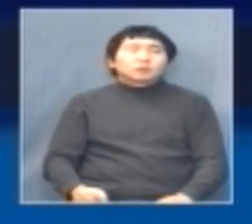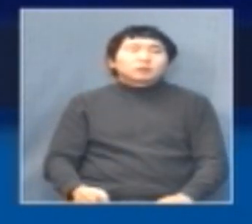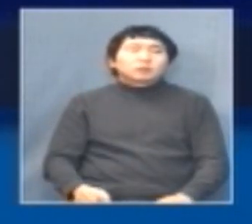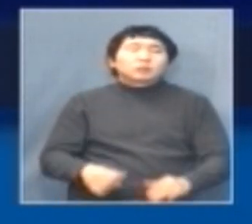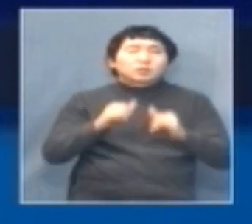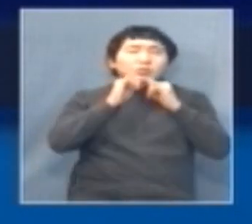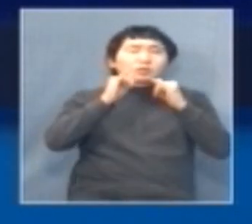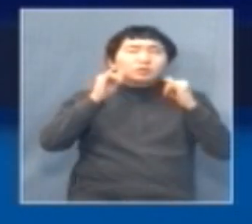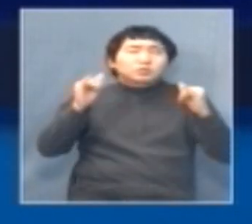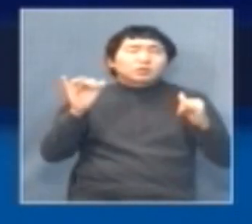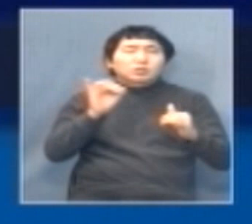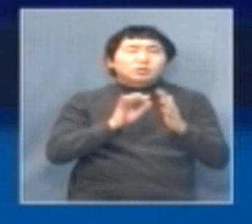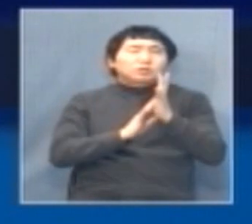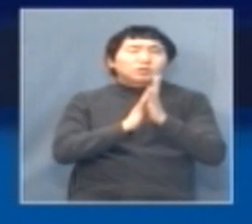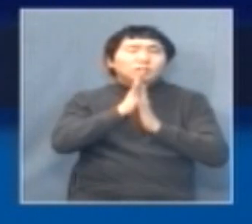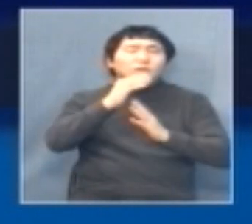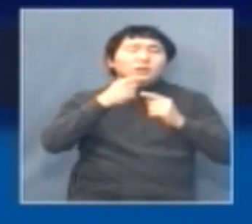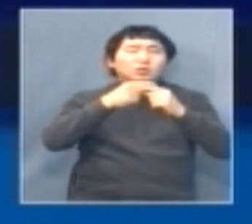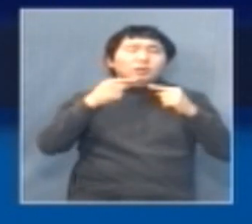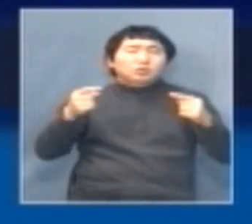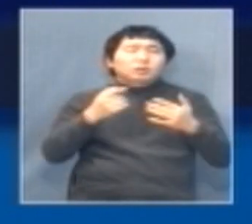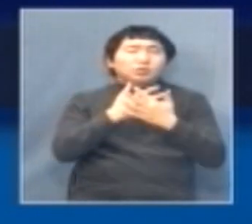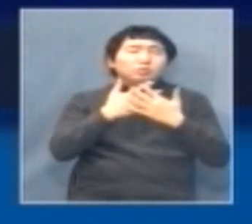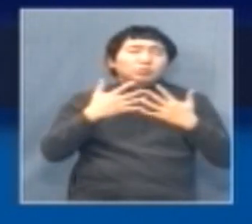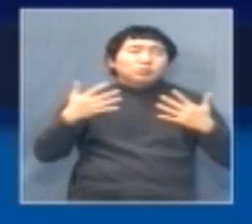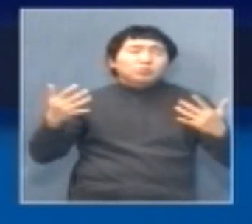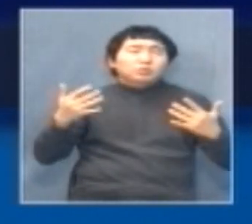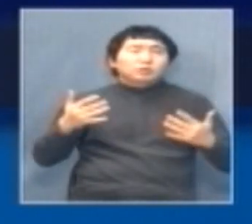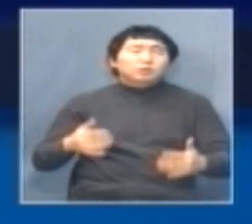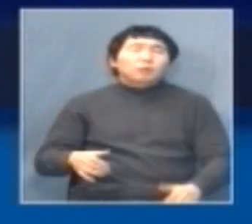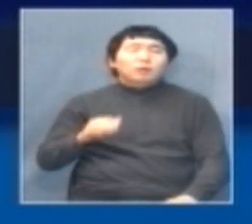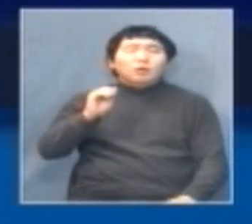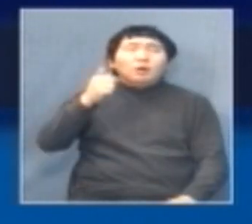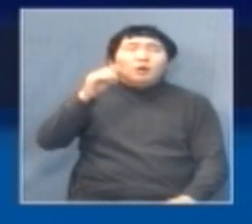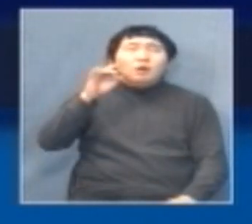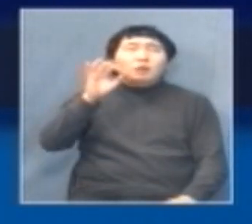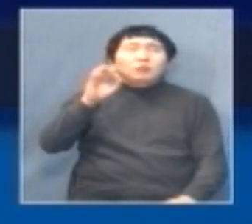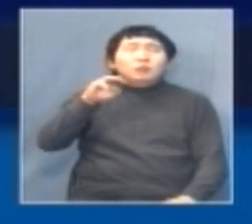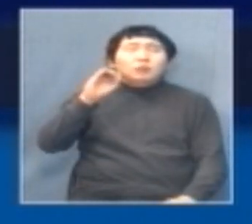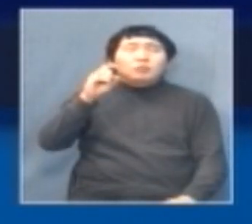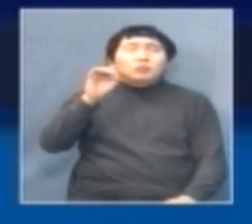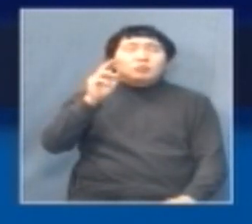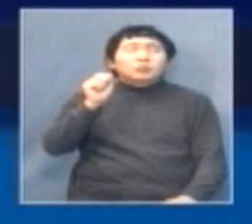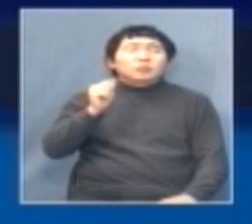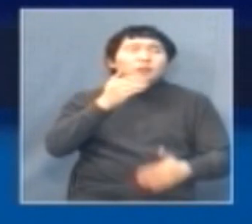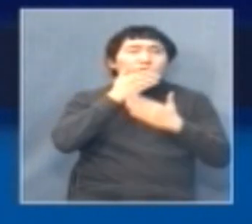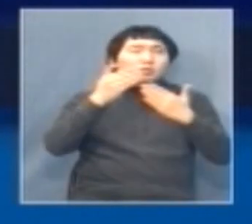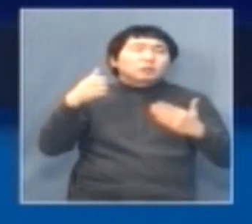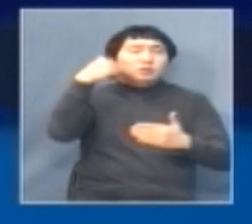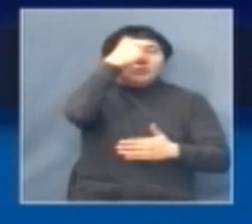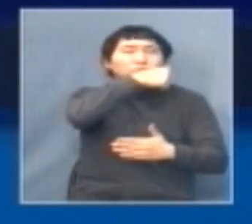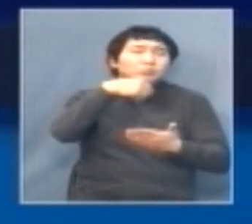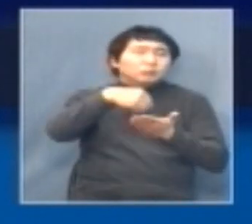и выращивании различных продуктов. Для этого, несомненно, важно обновлять агротехнику, закуп которой, к слову, в последние годы набирает